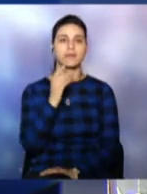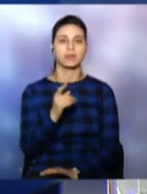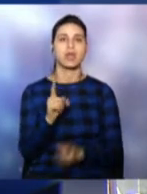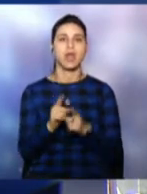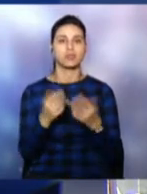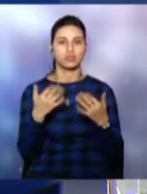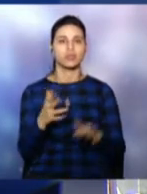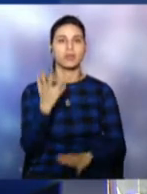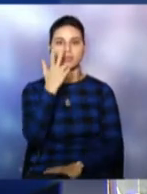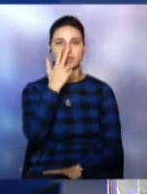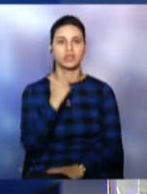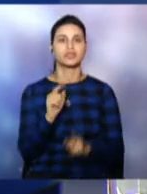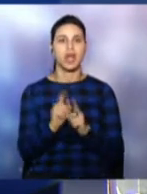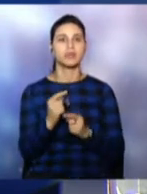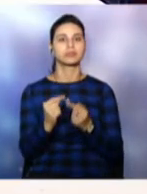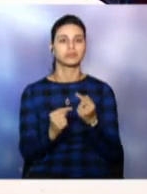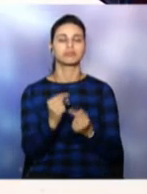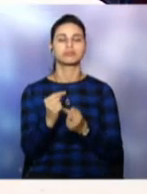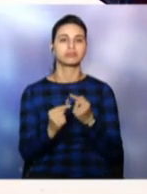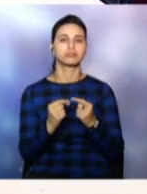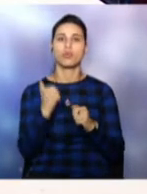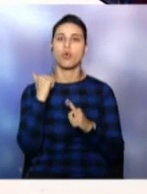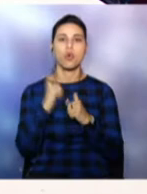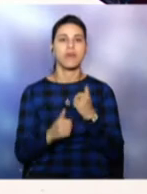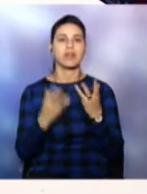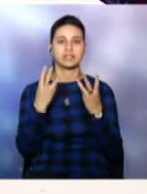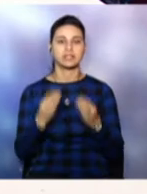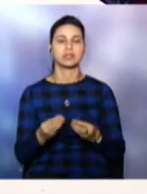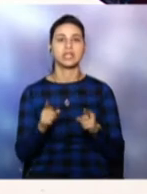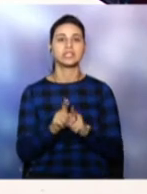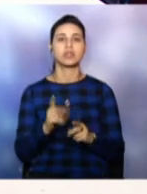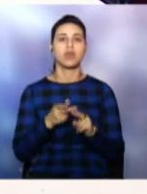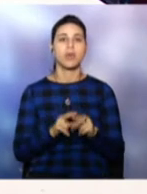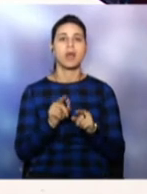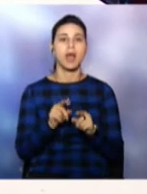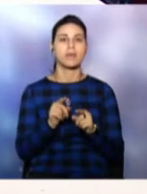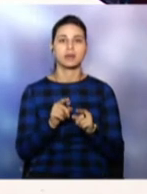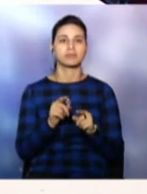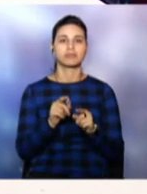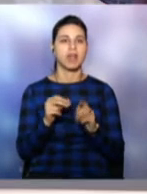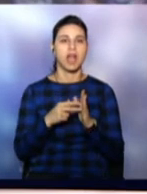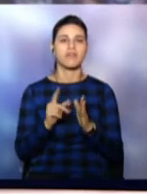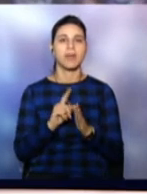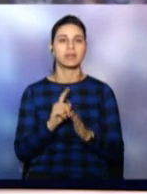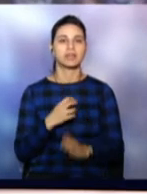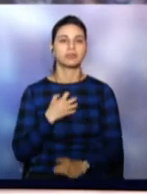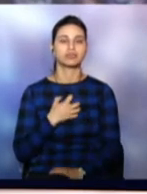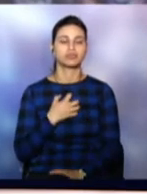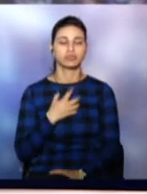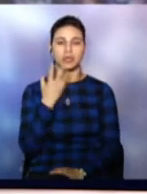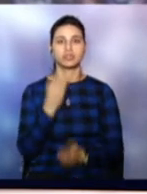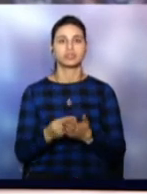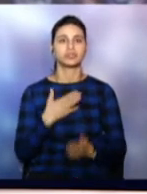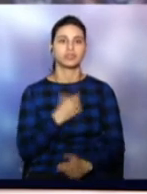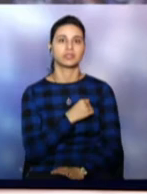რიტუალად აქცევს ამ პროდუქტების მოხმარებას, ყოველდღიურად, ისე რომ ამას კრიტიკულად აღარ ვაფასებთ, ჩვენ